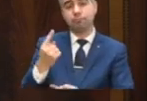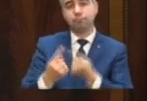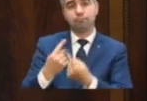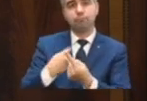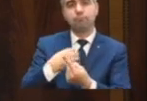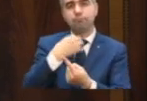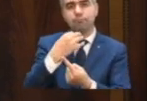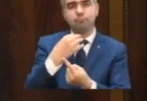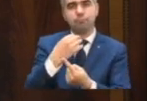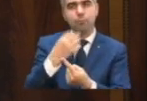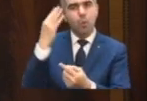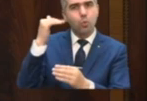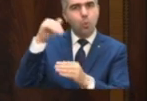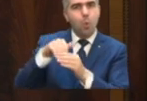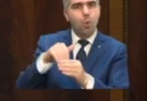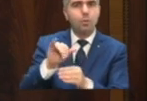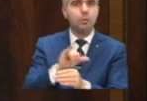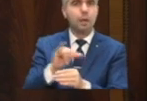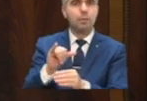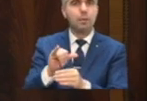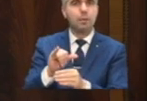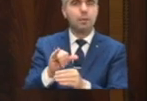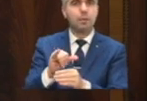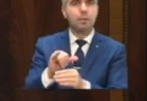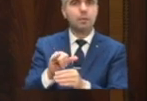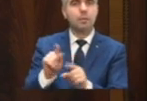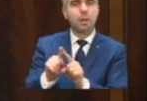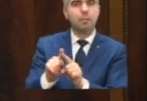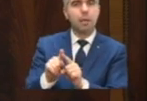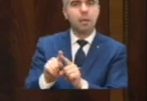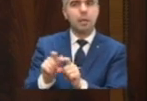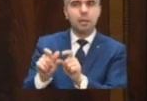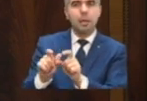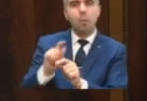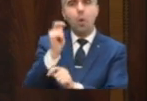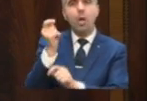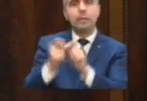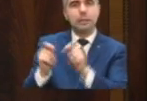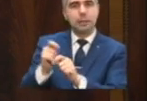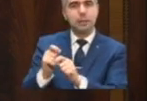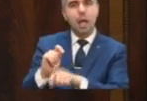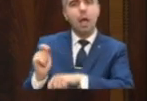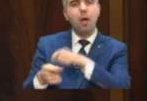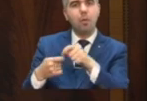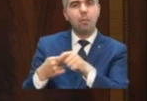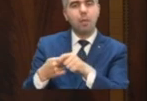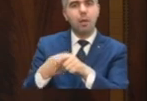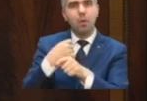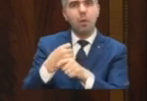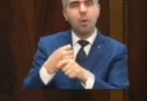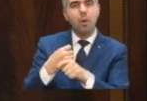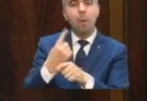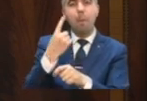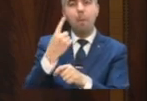دوخت لي راسي، مثلا كتقول المساعدة التقنية. احنا عندنا في العالم القروي البلانات كيطلعوا